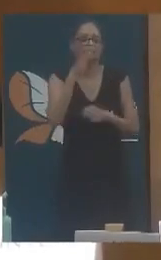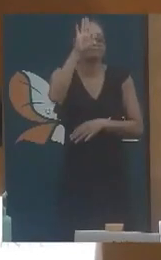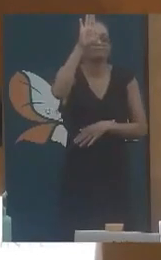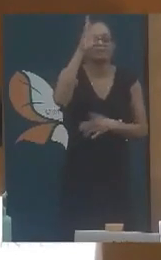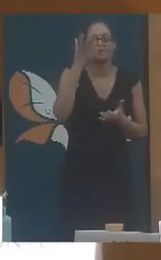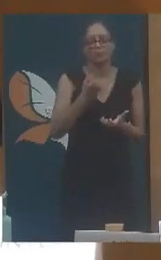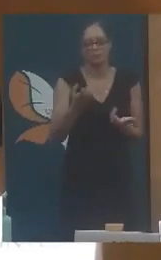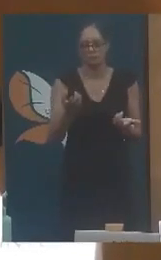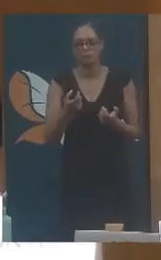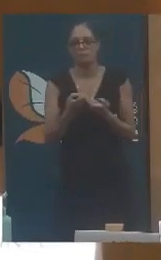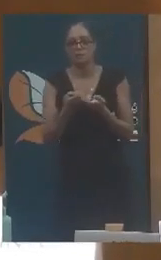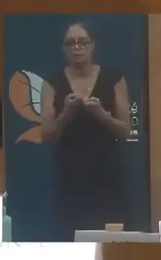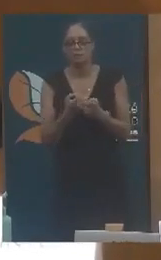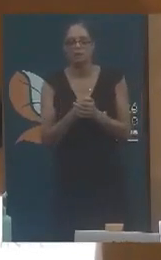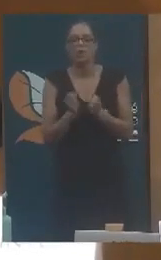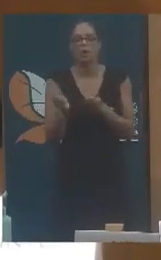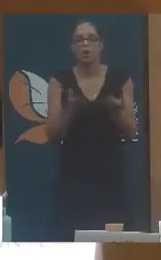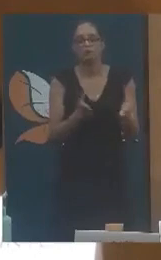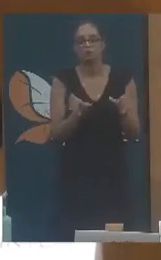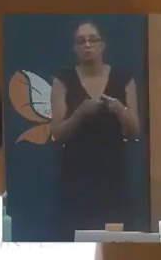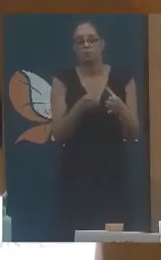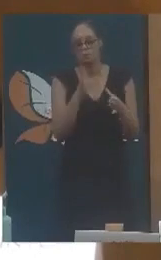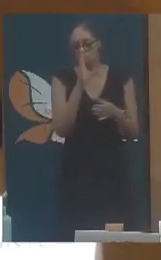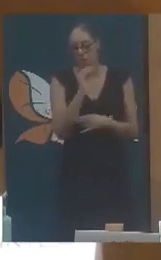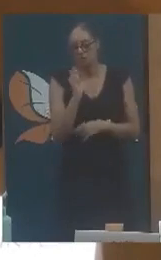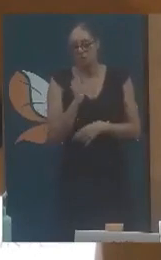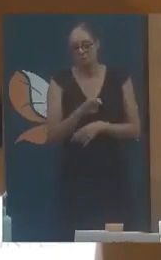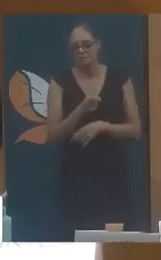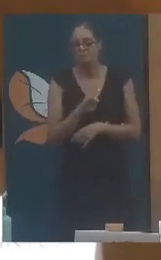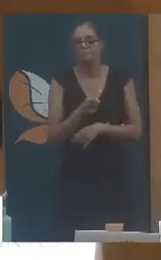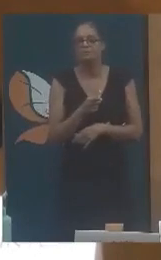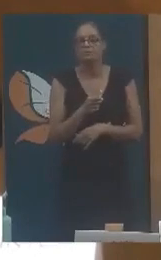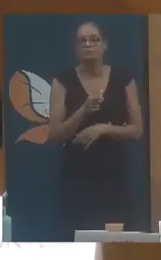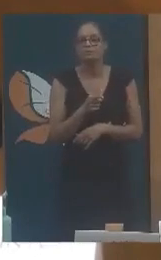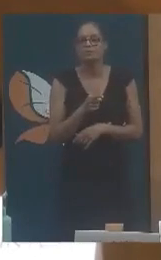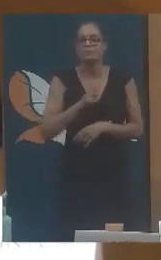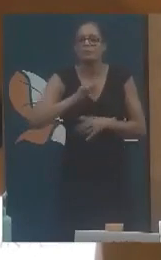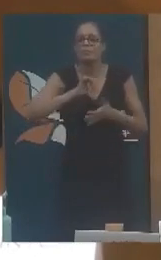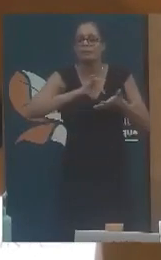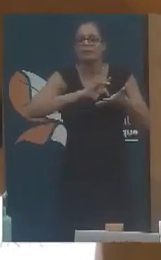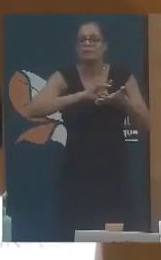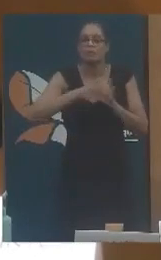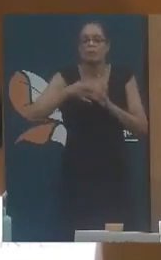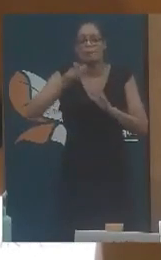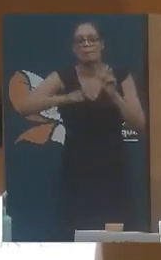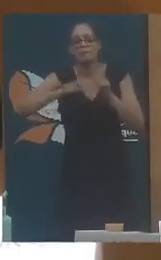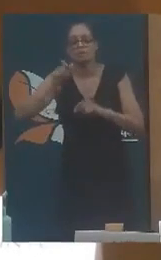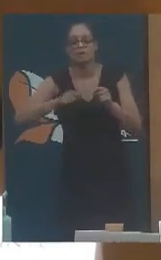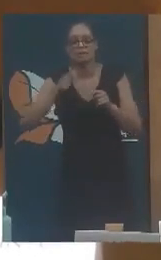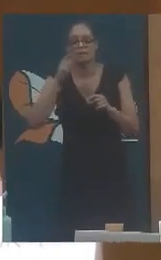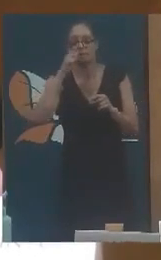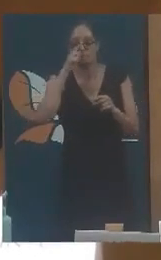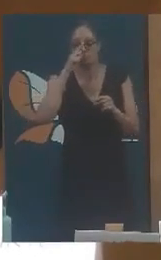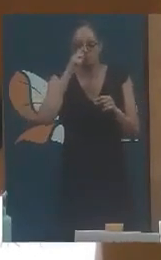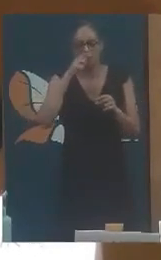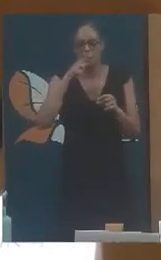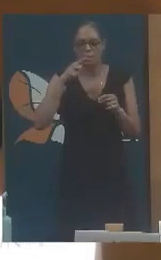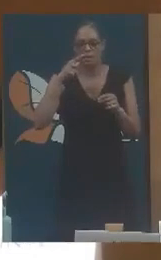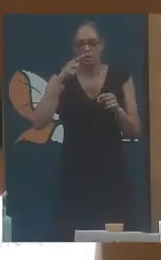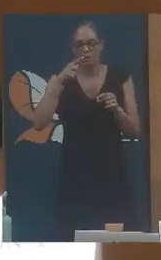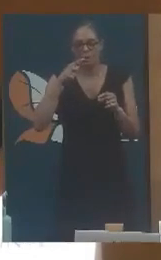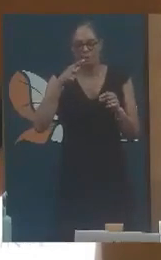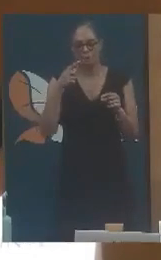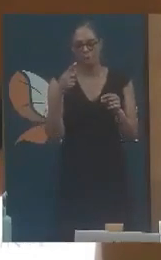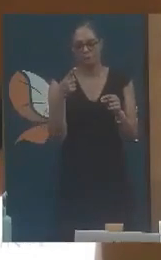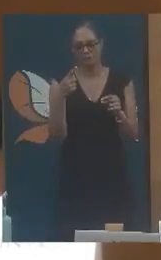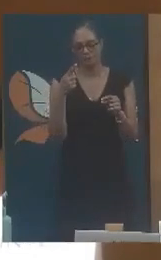Et cette offre de formation professionnelle était mise à la disposition de tous les prescripteurs. Pour les jeunes, les prescripteurs sont les